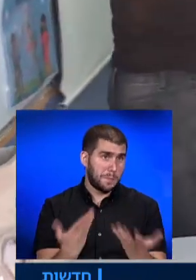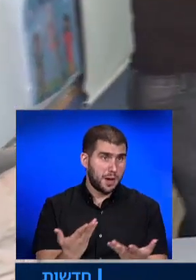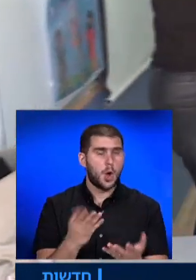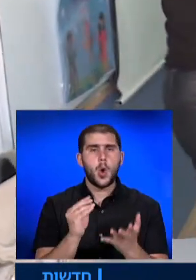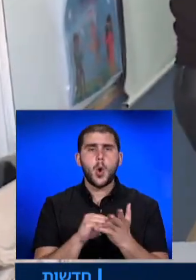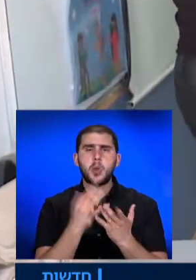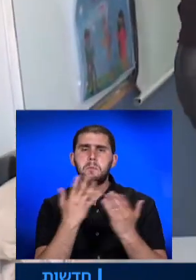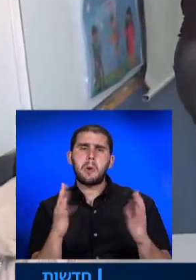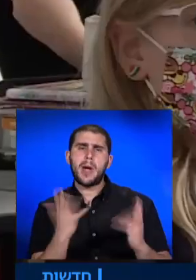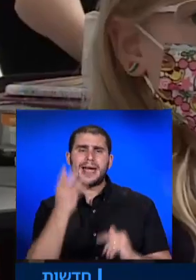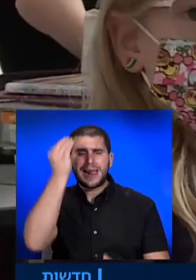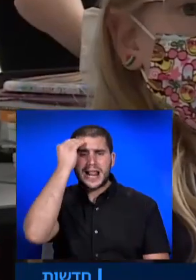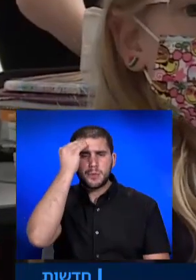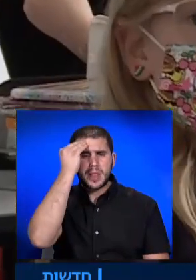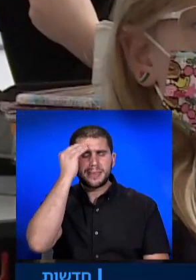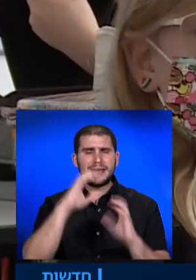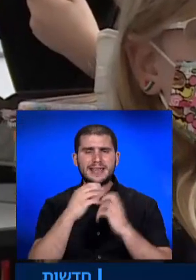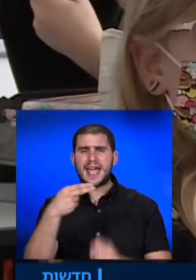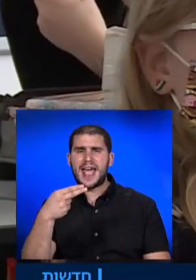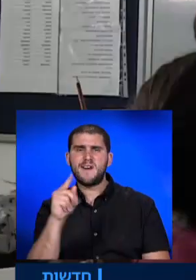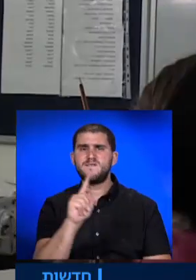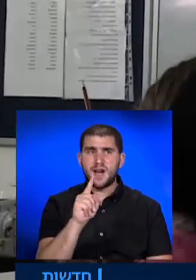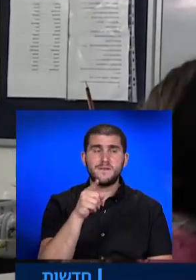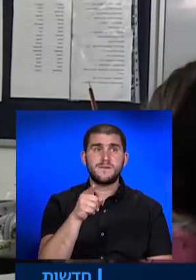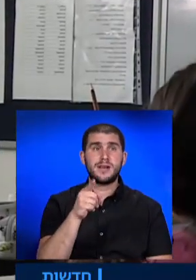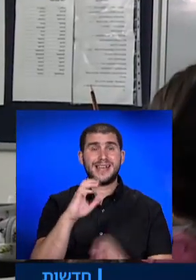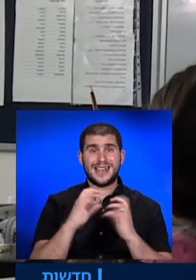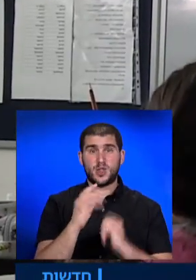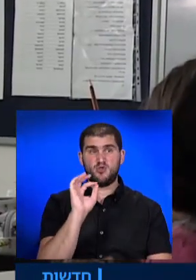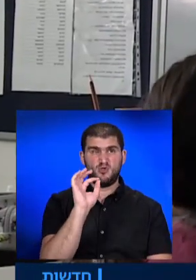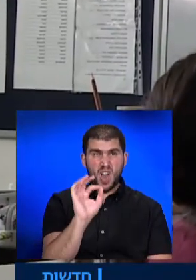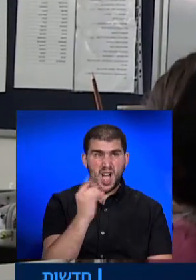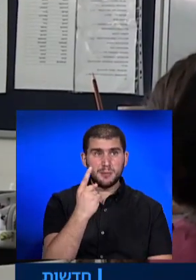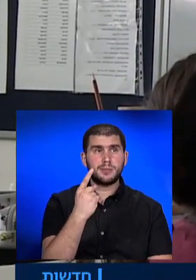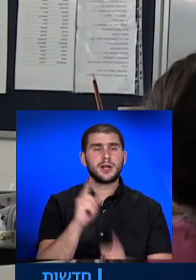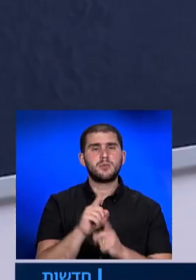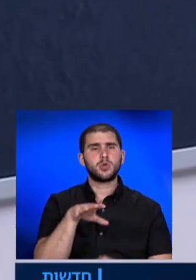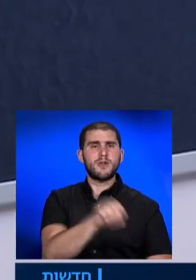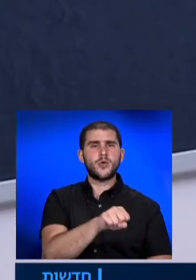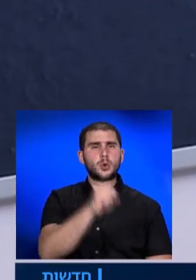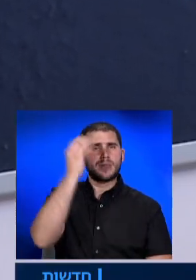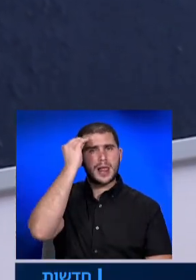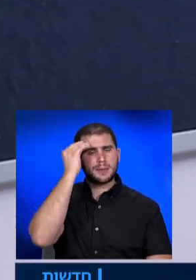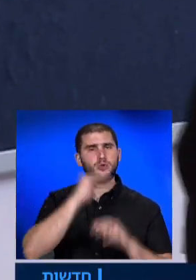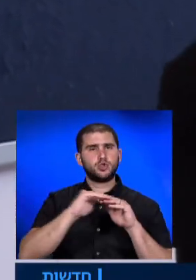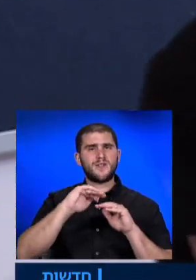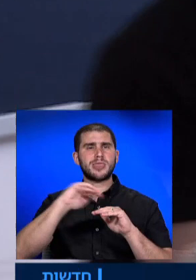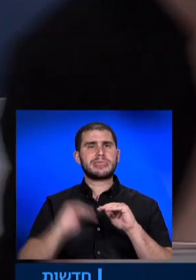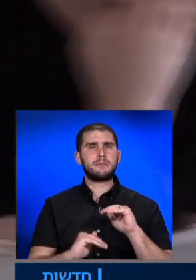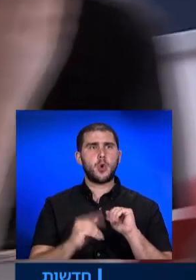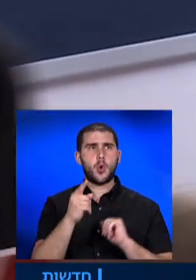תלמידי כיתות A ו-W, שהרי הכיתות שלהם תפוסות על ידי תלמידי השכבות הנמוכות יותר בכל ימות